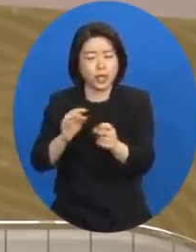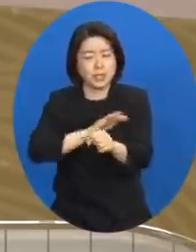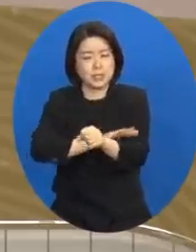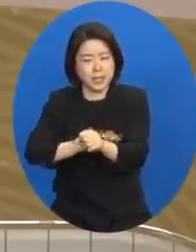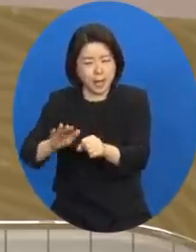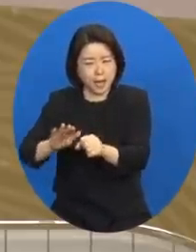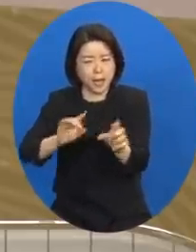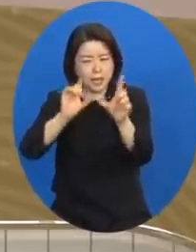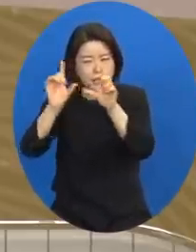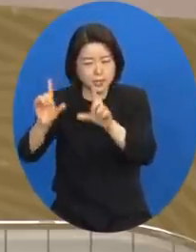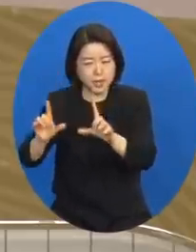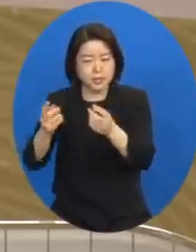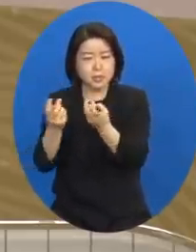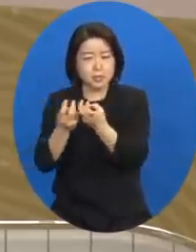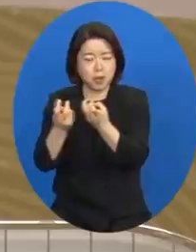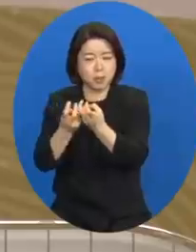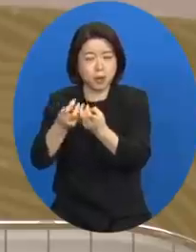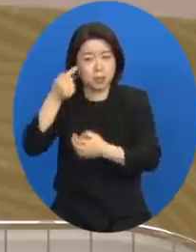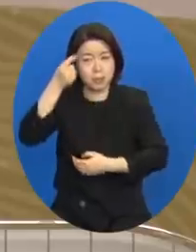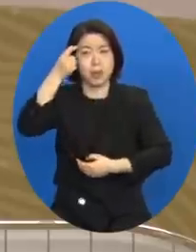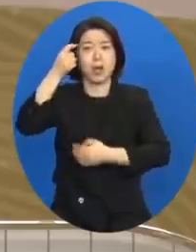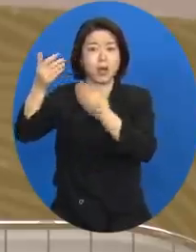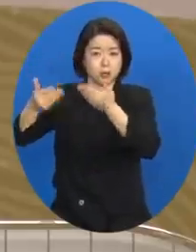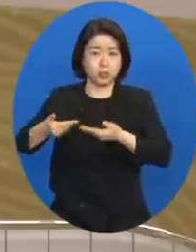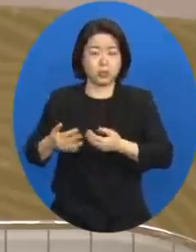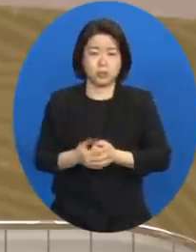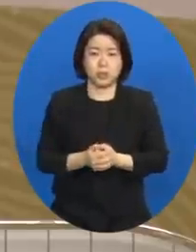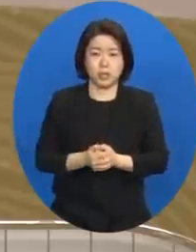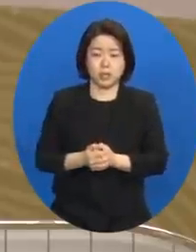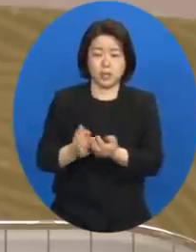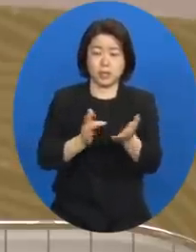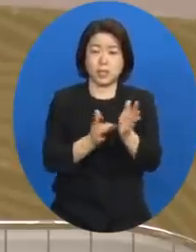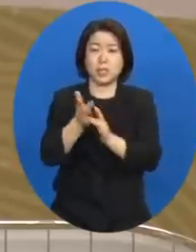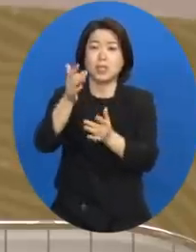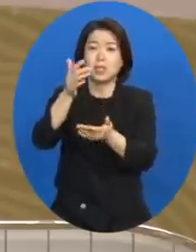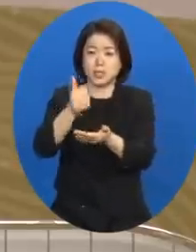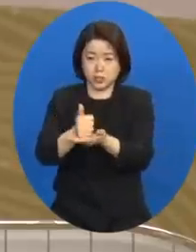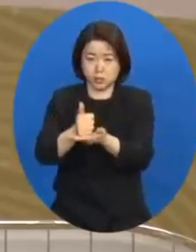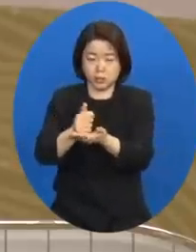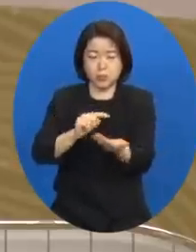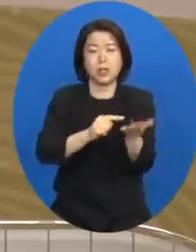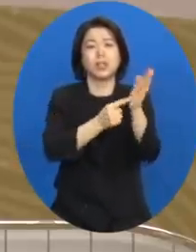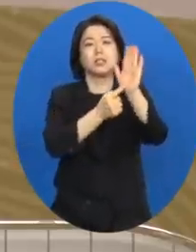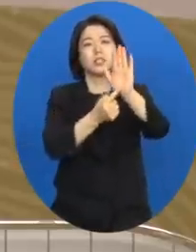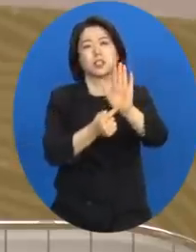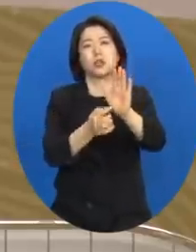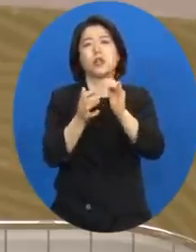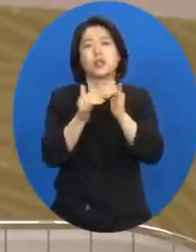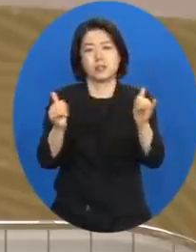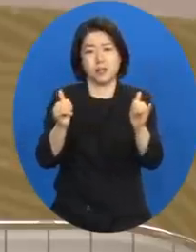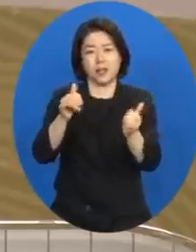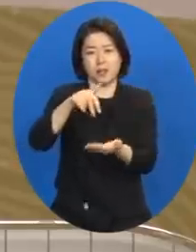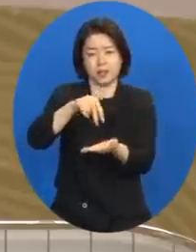우리에게 깨우쳐 주십니다. 그것은 예수님을 드러내는 자로 살라는 거죠.